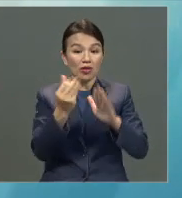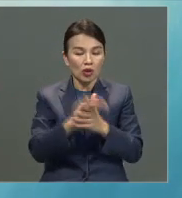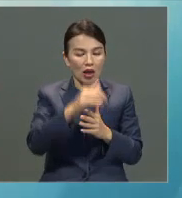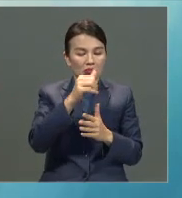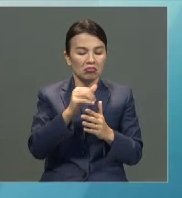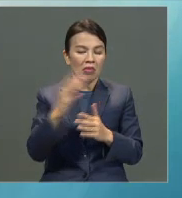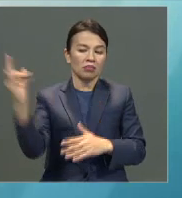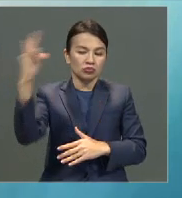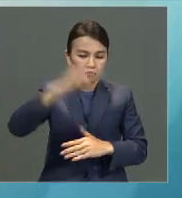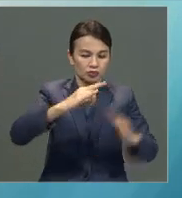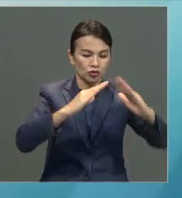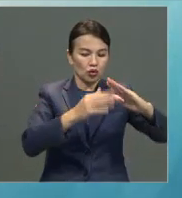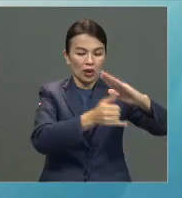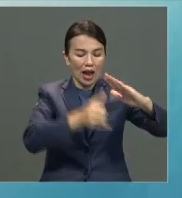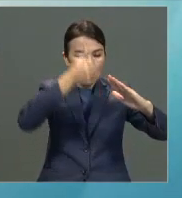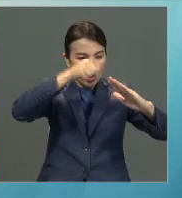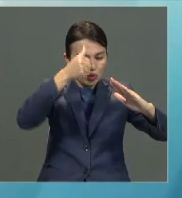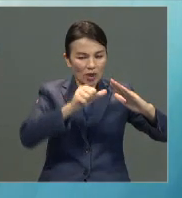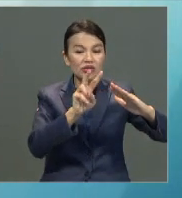เปอร์เซ็นต์ว่าฉันรวมแล้วเนี่ยเอ่อต้นขึ้นมาทั้งหลายเนี่ยก็อยู่ในข้างบนกับทั้งสิ้นเลยนะครับแล้วก็มีมี5-6